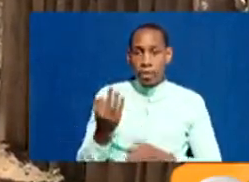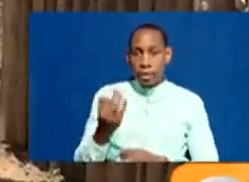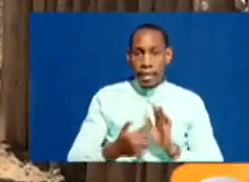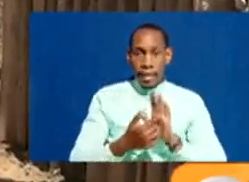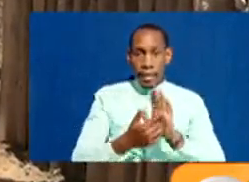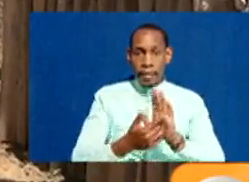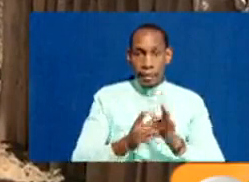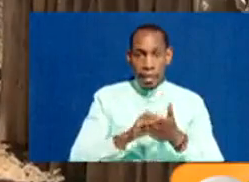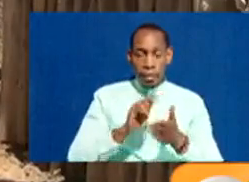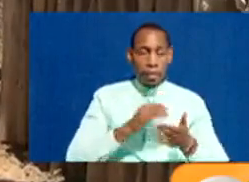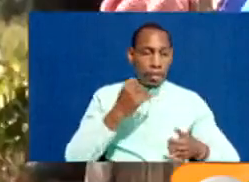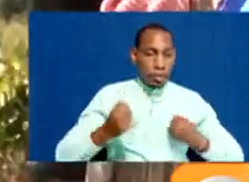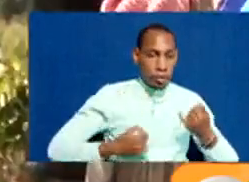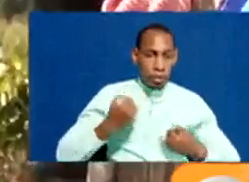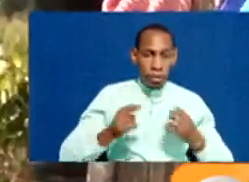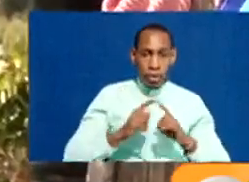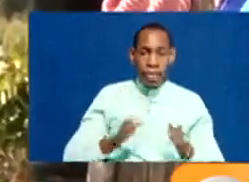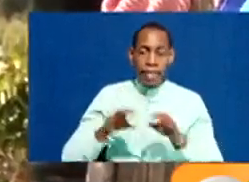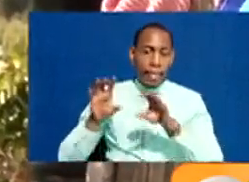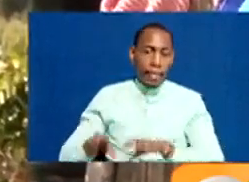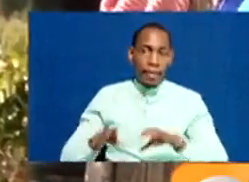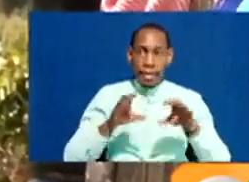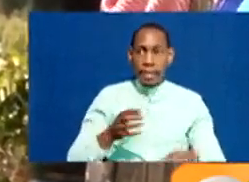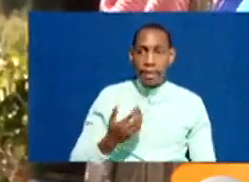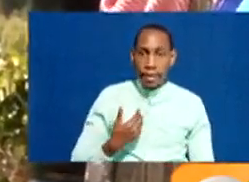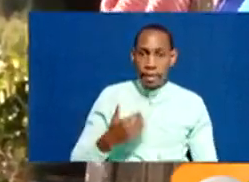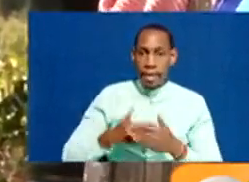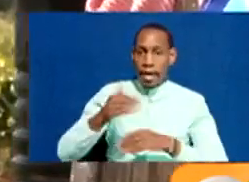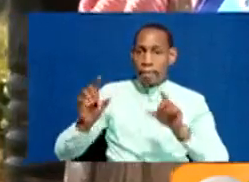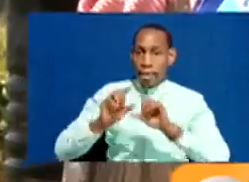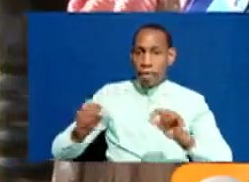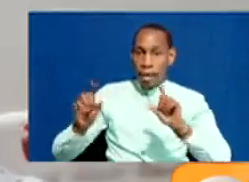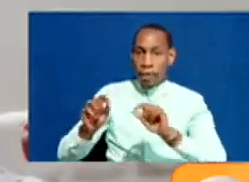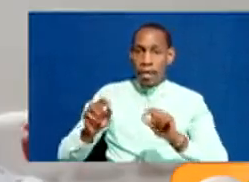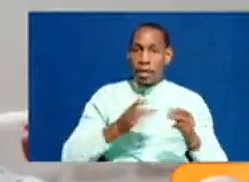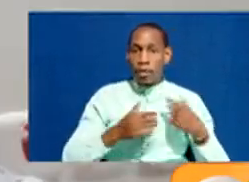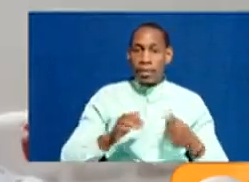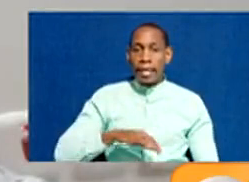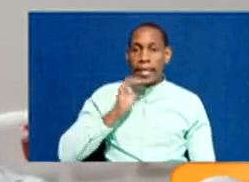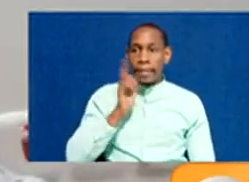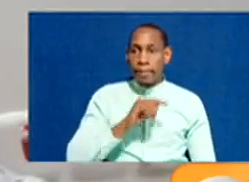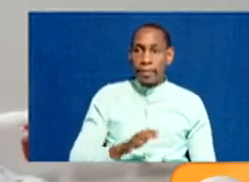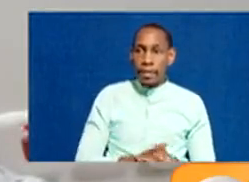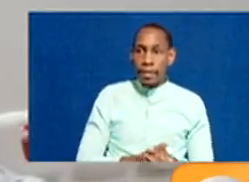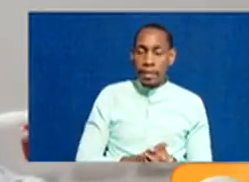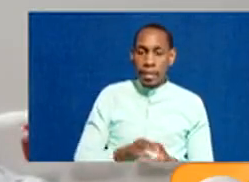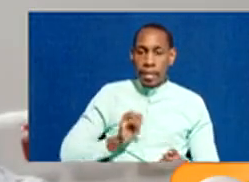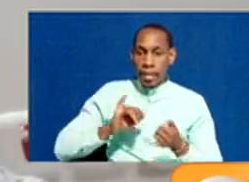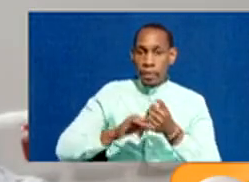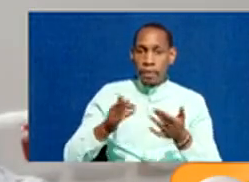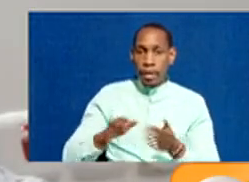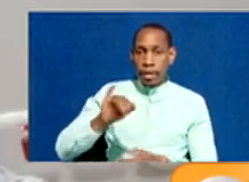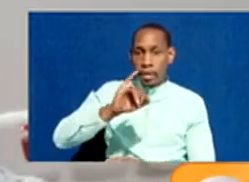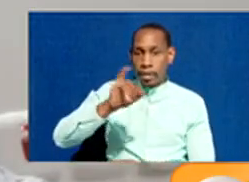anaonyesha kuwa na tabasamu, ila madhila anayoyapitia baada ya taarifa kuhusu kufariki kwa mkewe Miriam Njeri huko